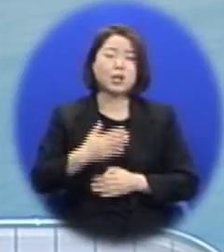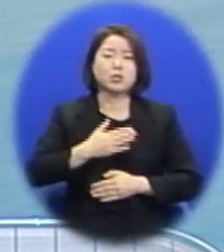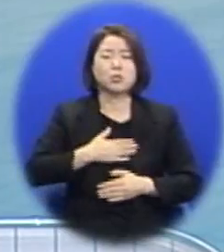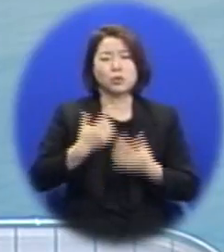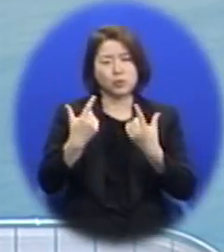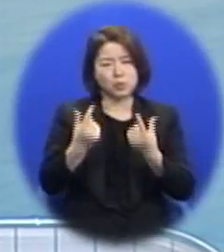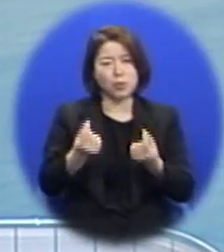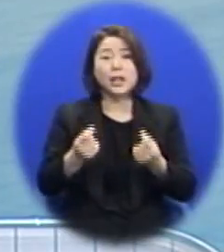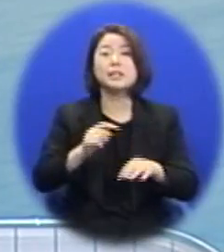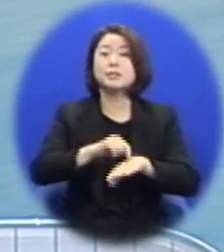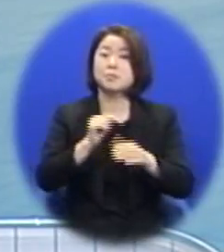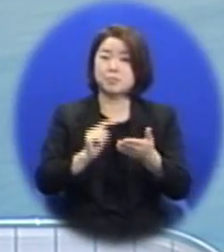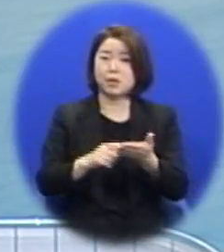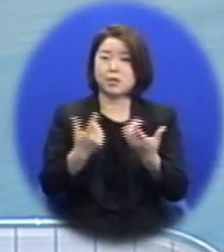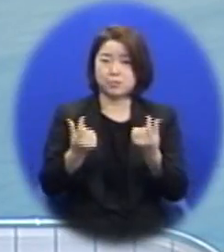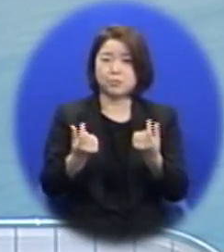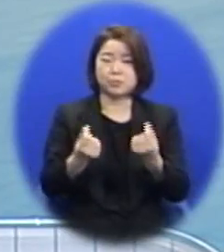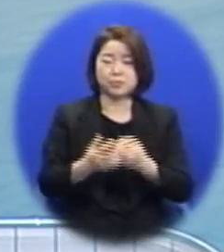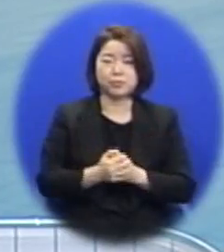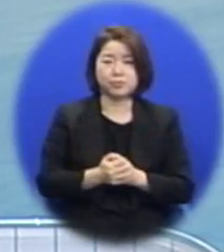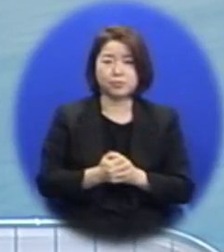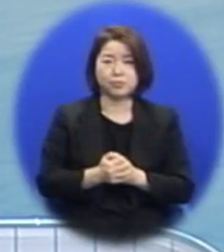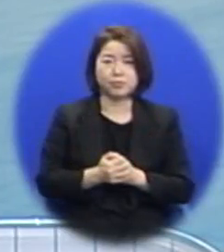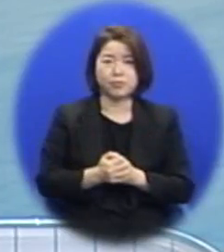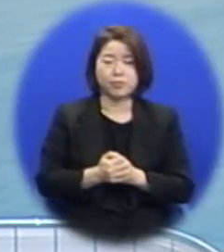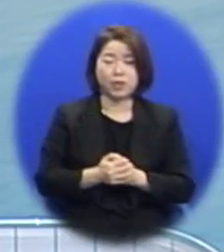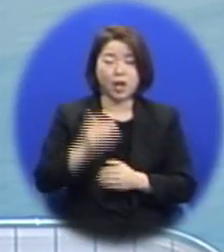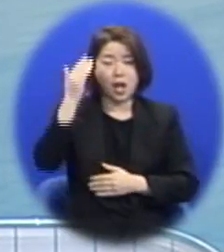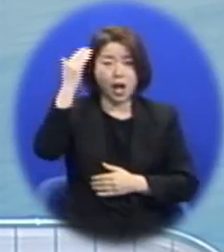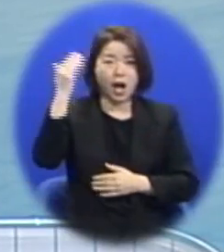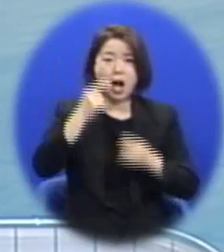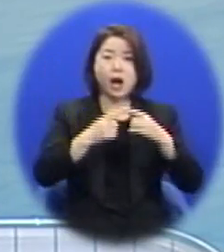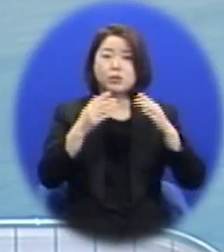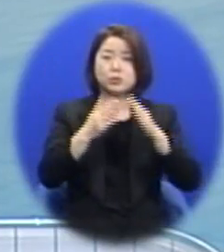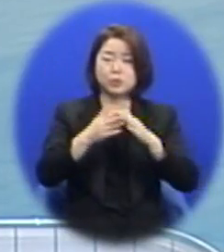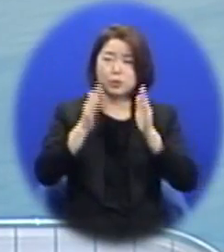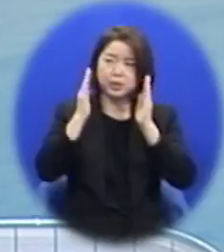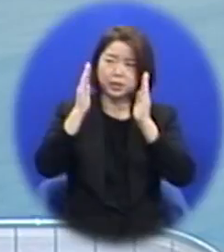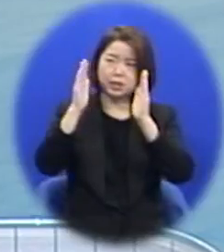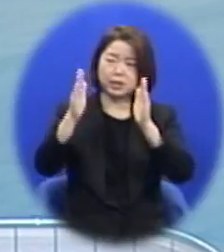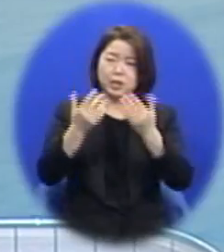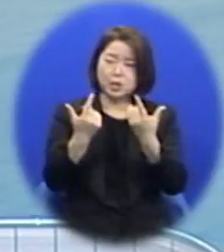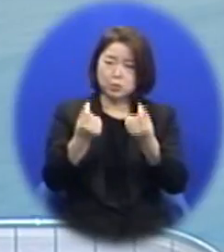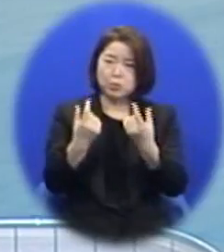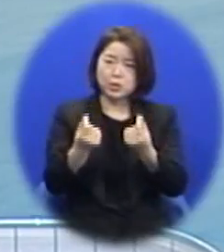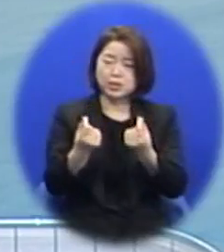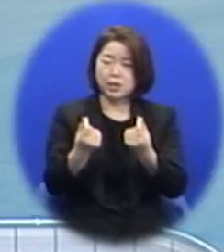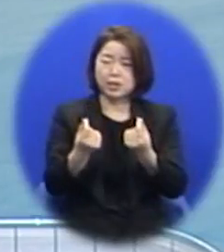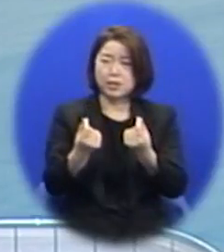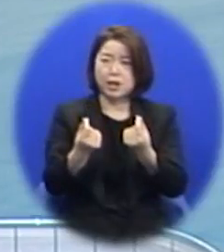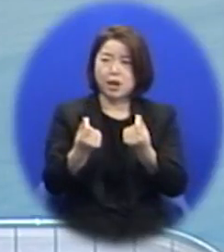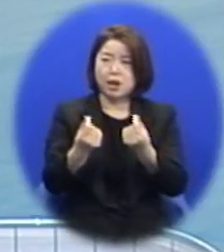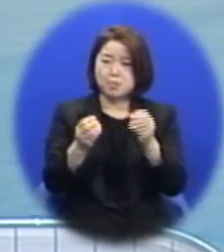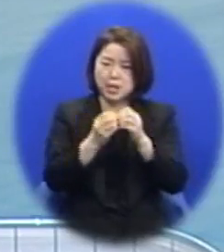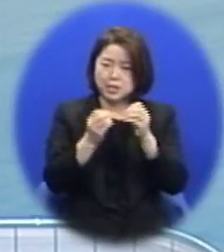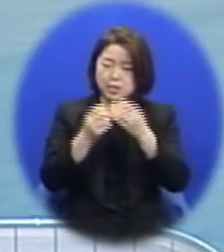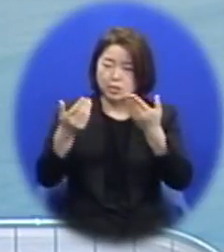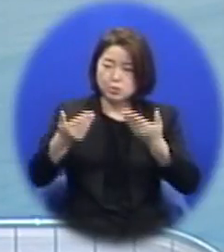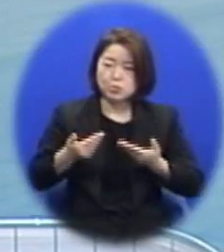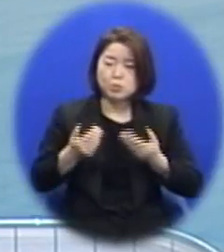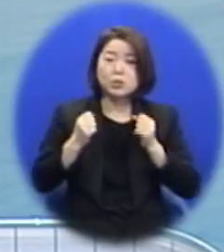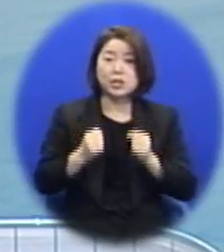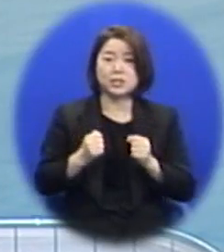똑같은 심정이었습니다. 한국 교회를 향하여 동일한 메시지를 주님은 주시고 계시다고 깨달았기